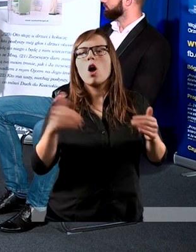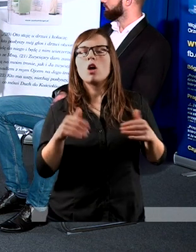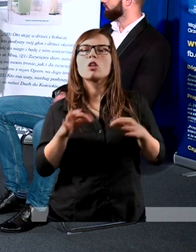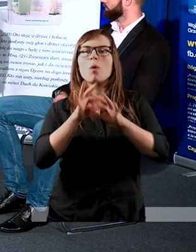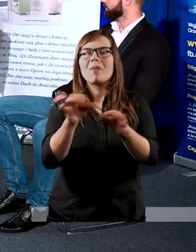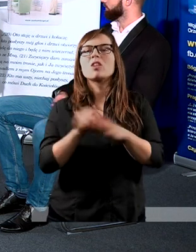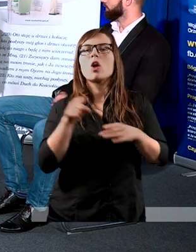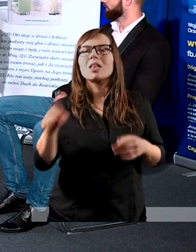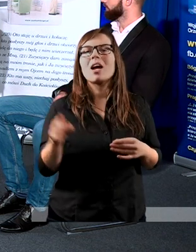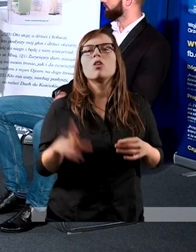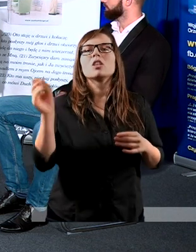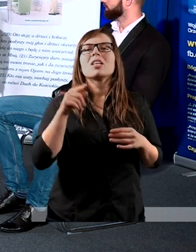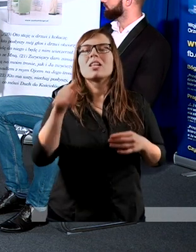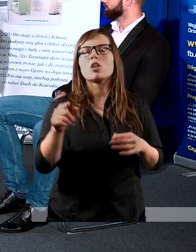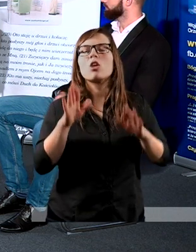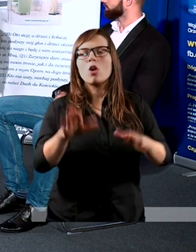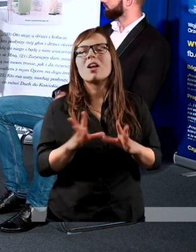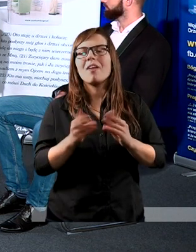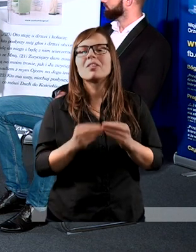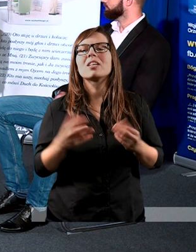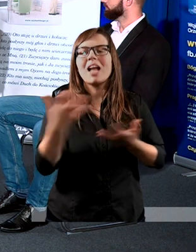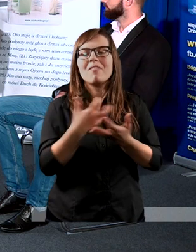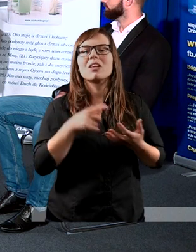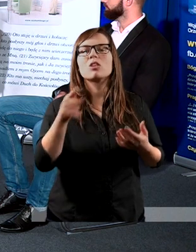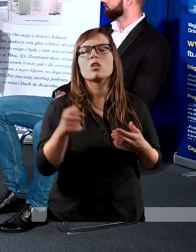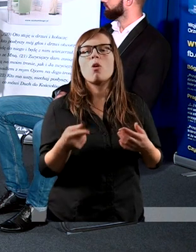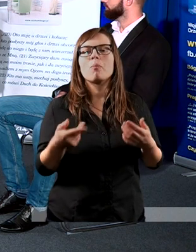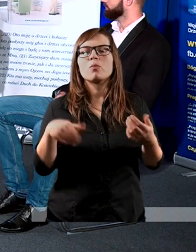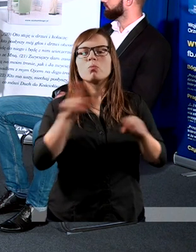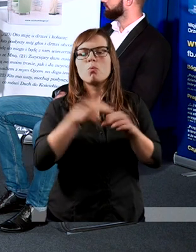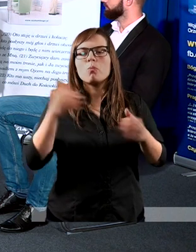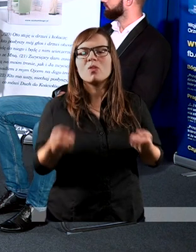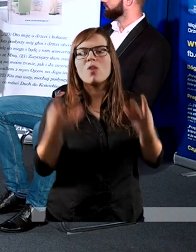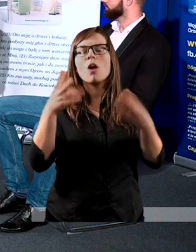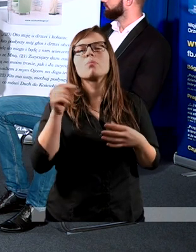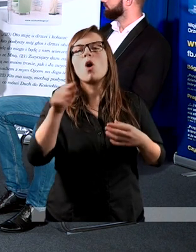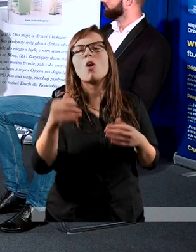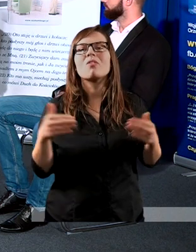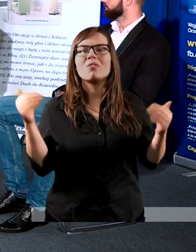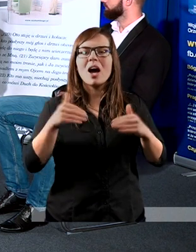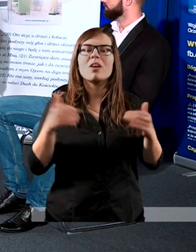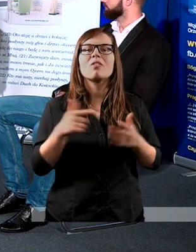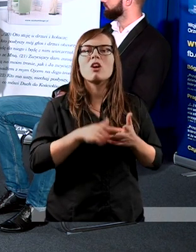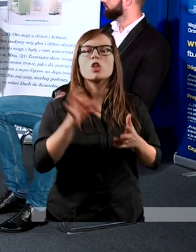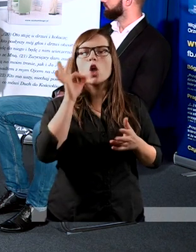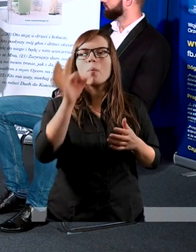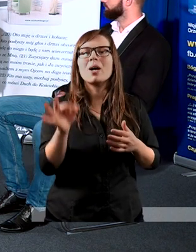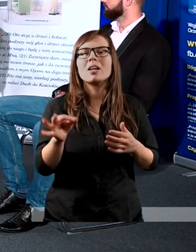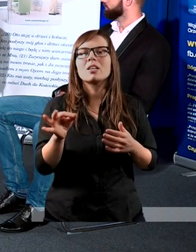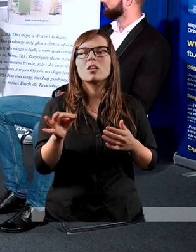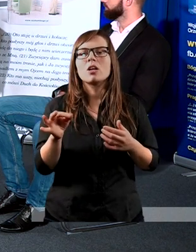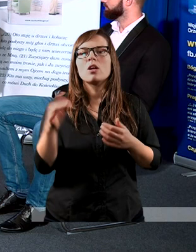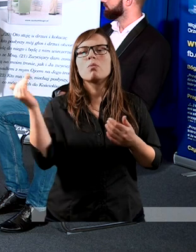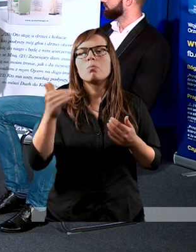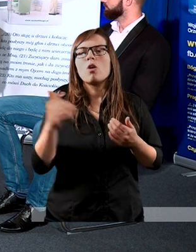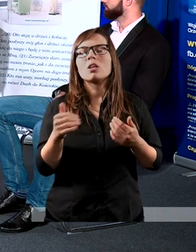dzisiaj doprowadzają do tego, że jest taka wielka też... Myślę, że warto ufać temu, który nas stworzył, bo on wie po prostu najlepiej, co jest dla nas dobre, ale też musimy